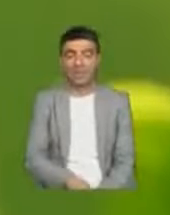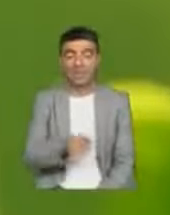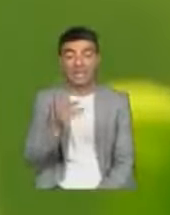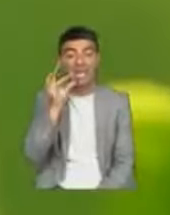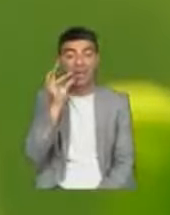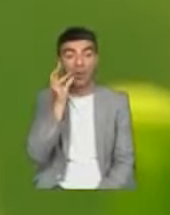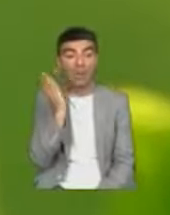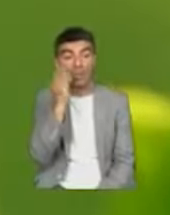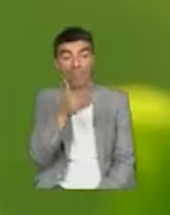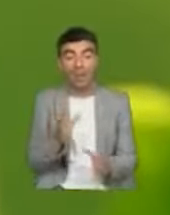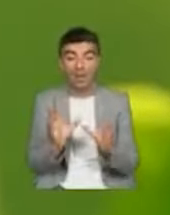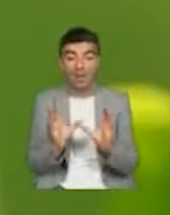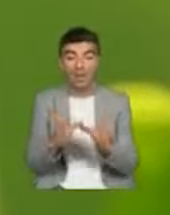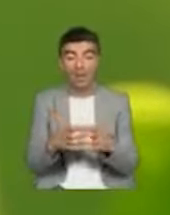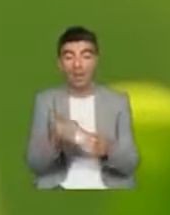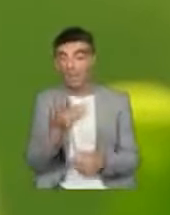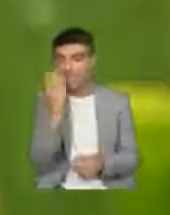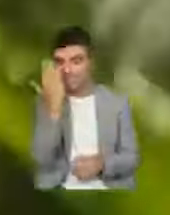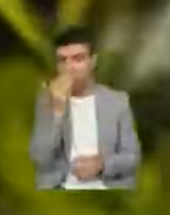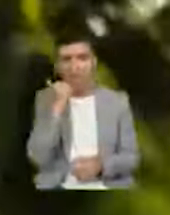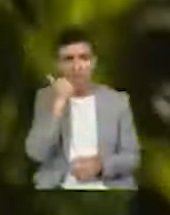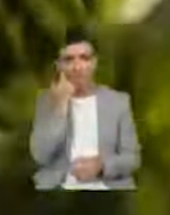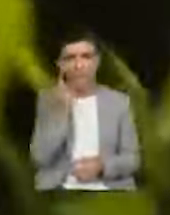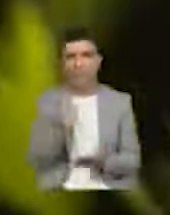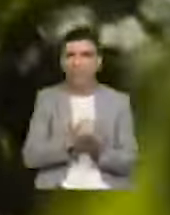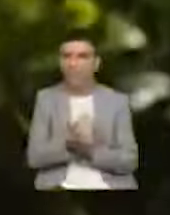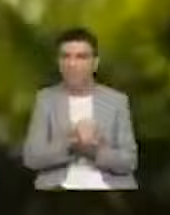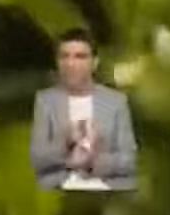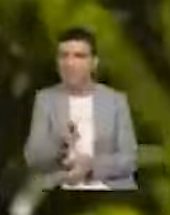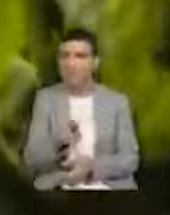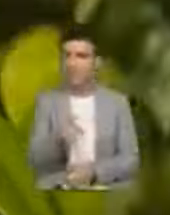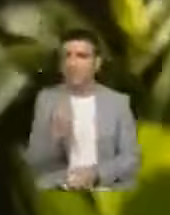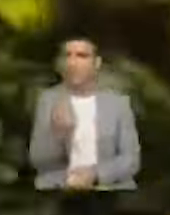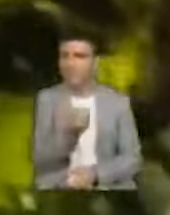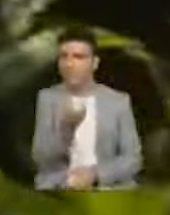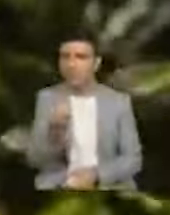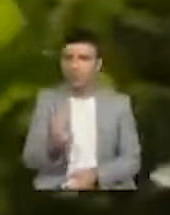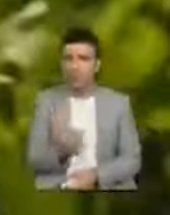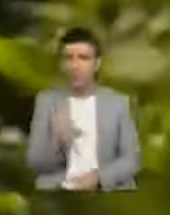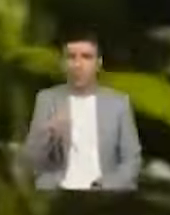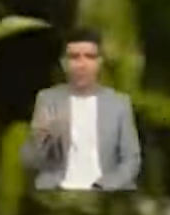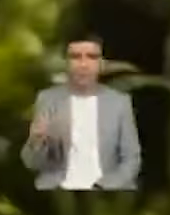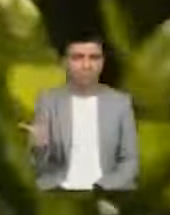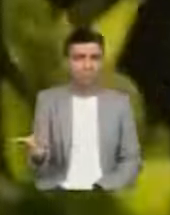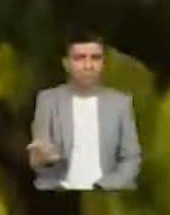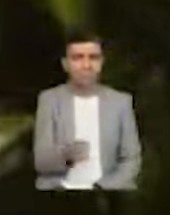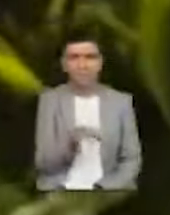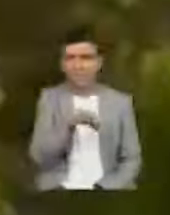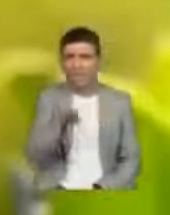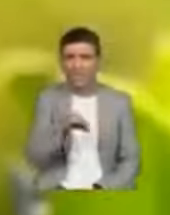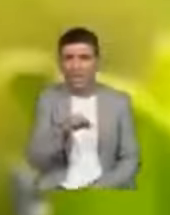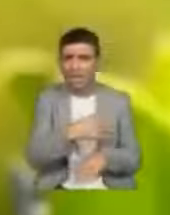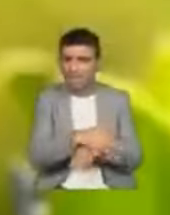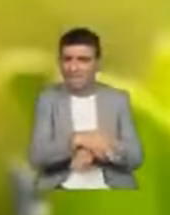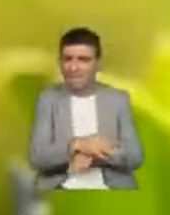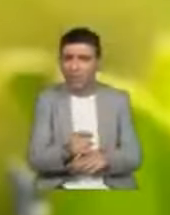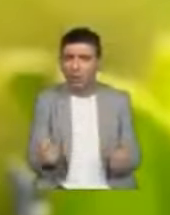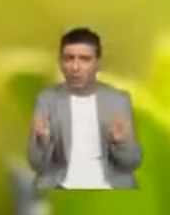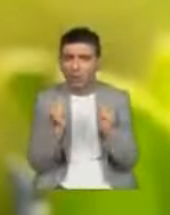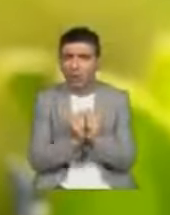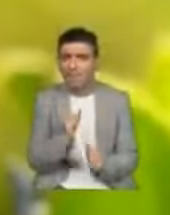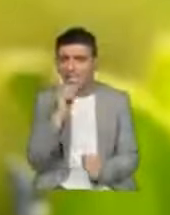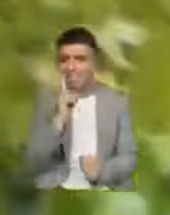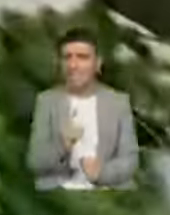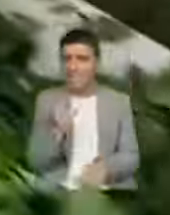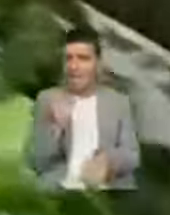Giresun'a giden ekibimiz siyah, beyaz, yeşil gibi birçok farklı türe dönüşen çay bitkisinin toplandığı